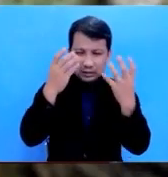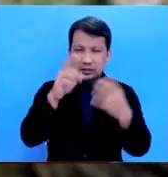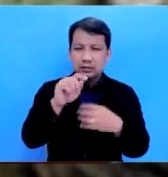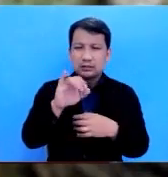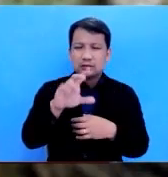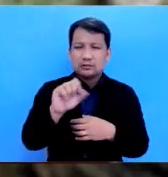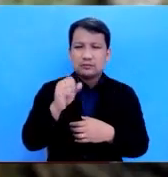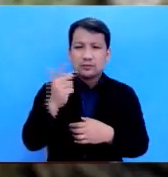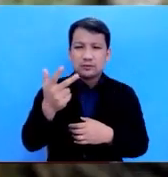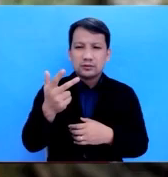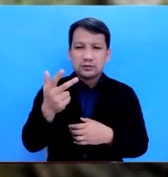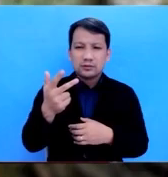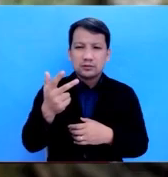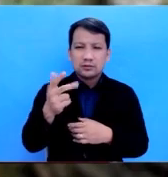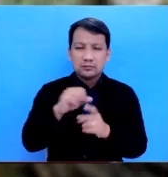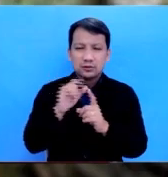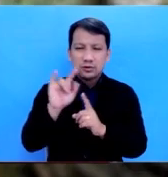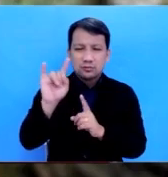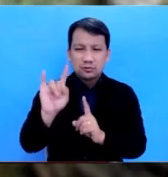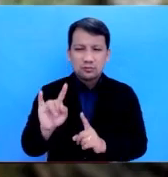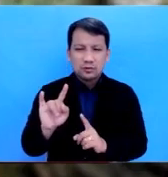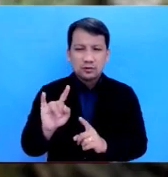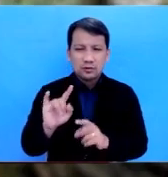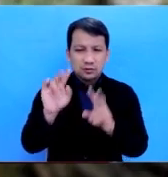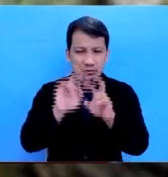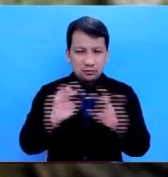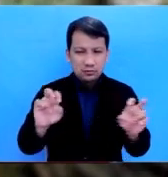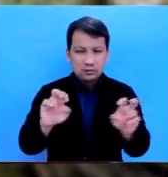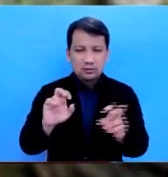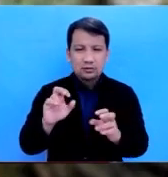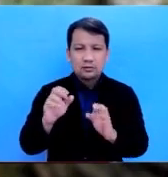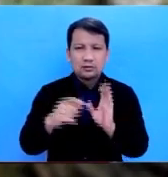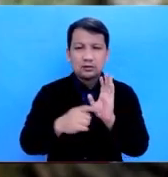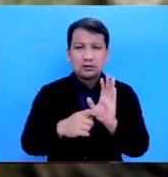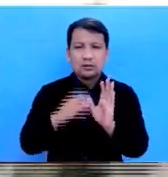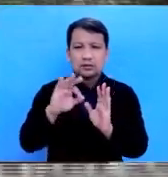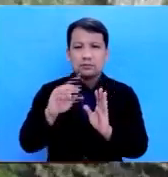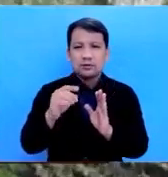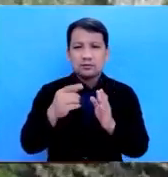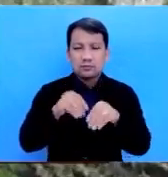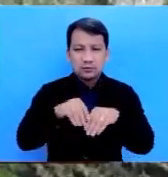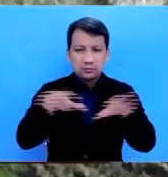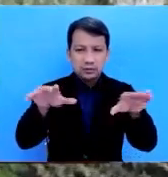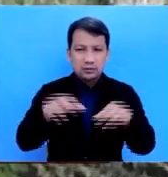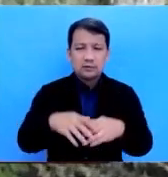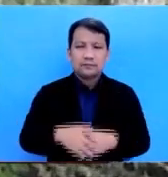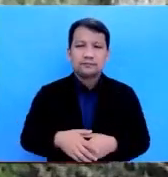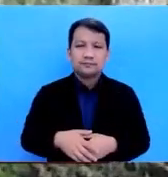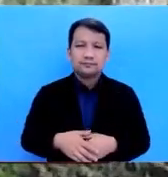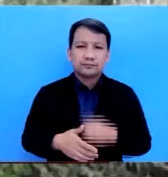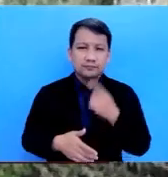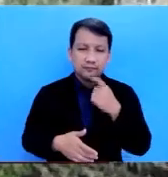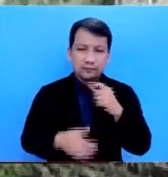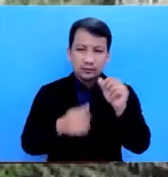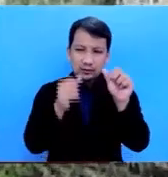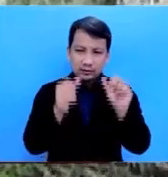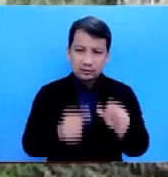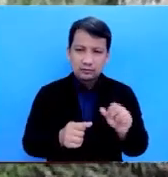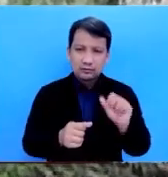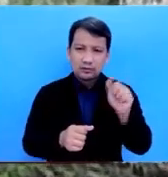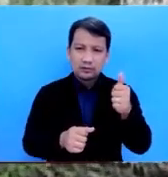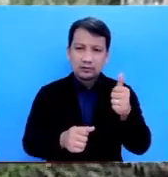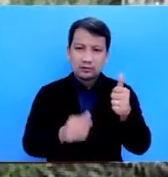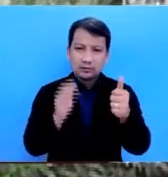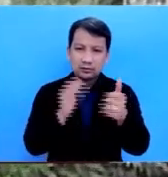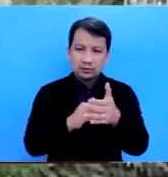tatlong social media posts ang nahalungkat ng Facts First PH na nagpakalat niyan. Ang isang post umani ng 10,000